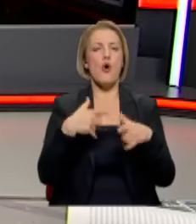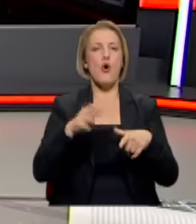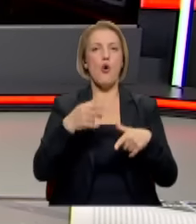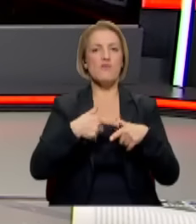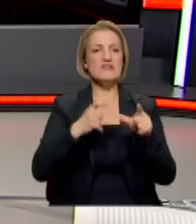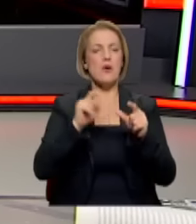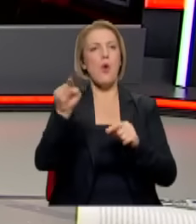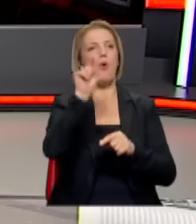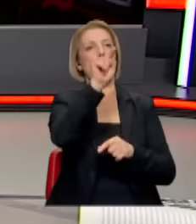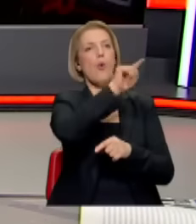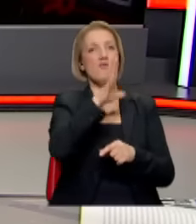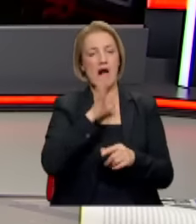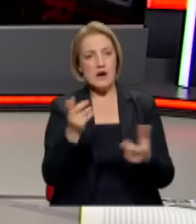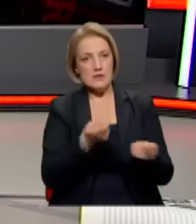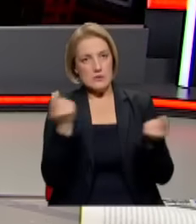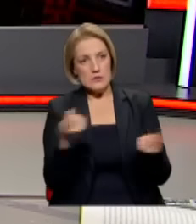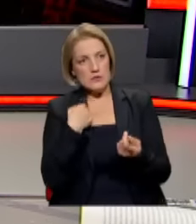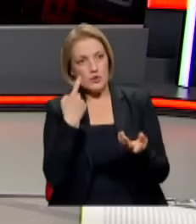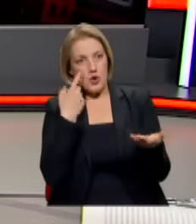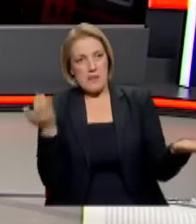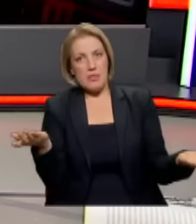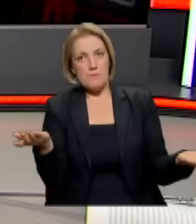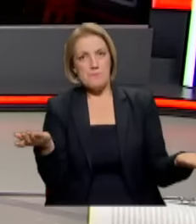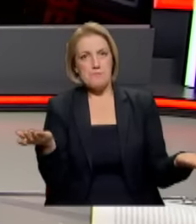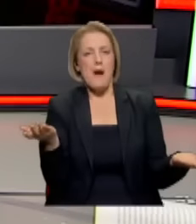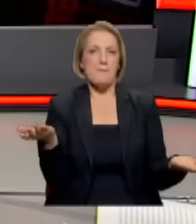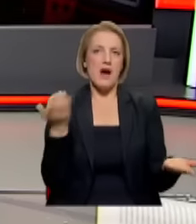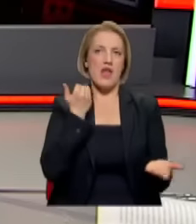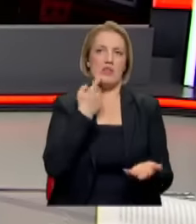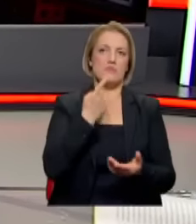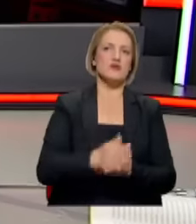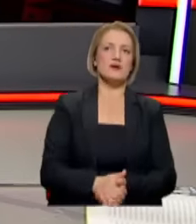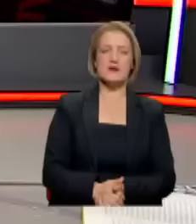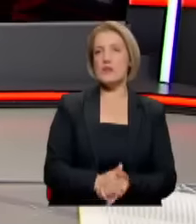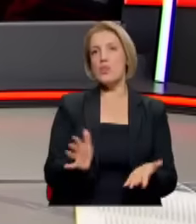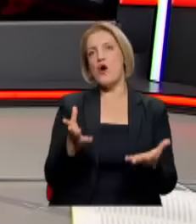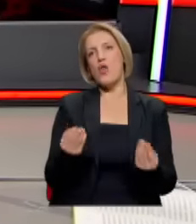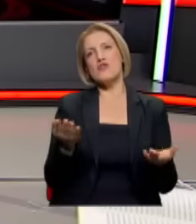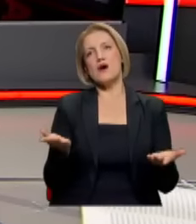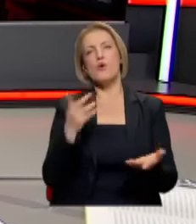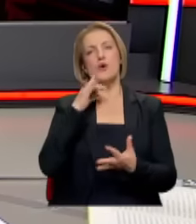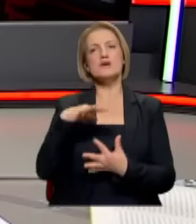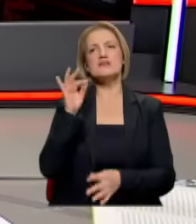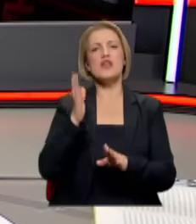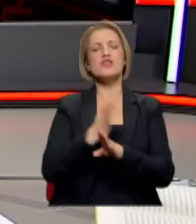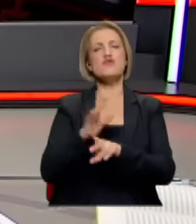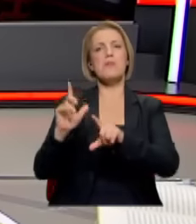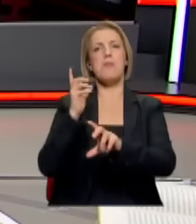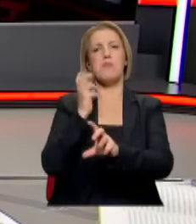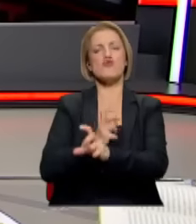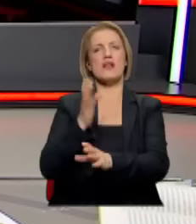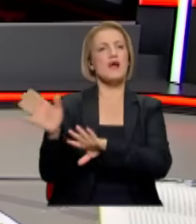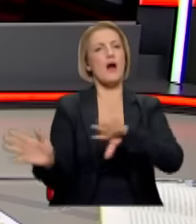çalıştıklarını görmüyoruz ama yalanlamış bunu Peki ne olacak peki o insanları niye boşalttı